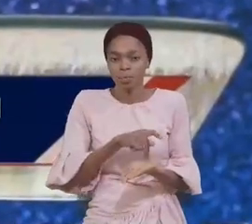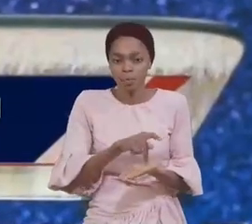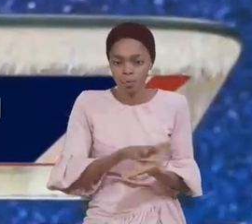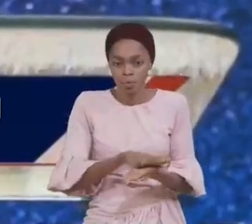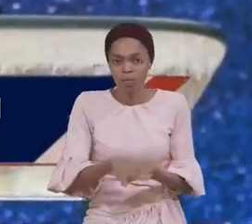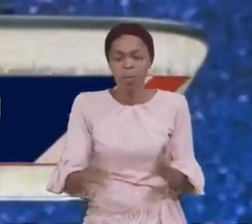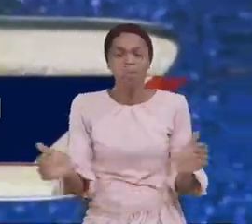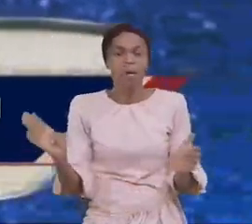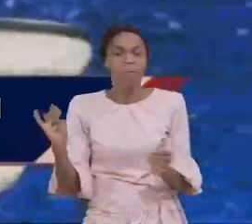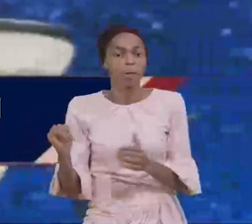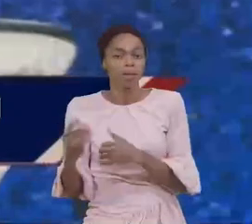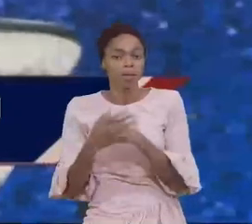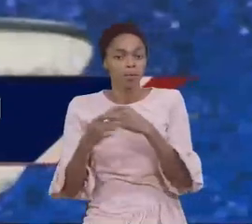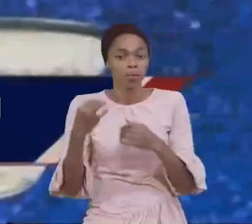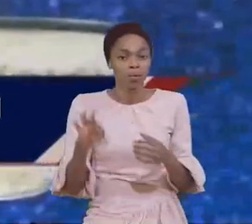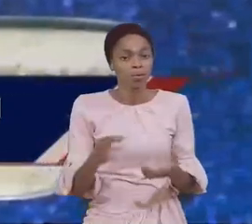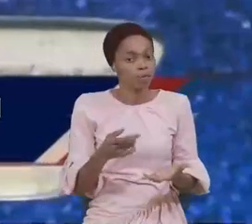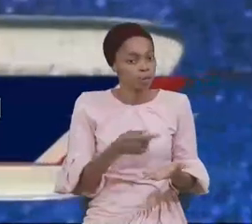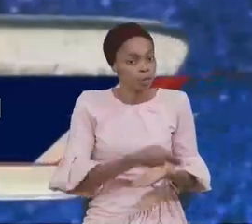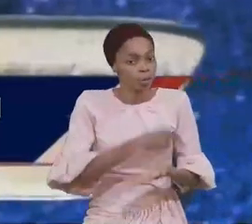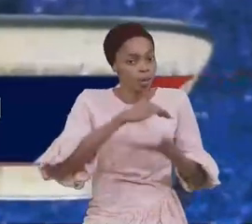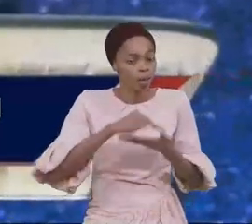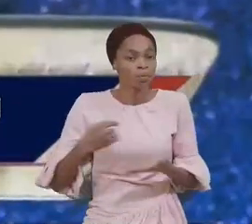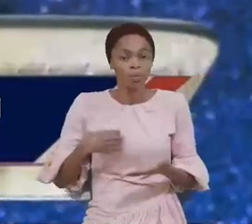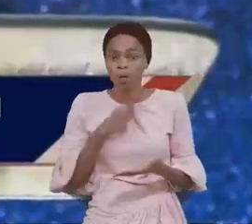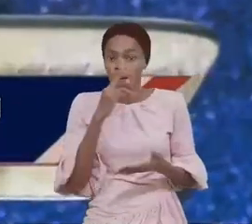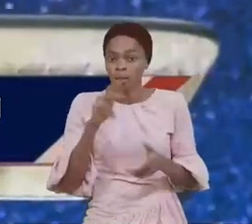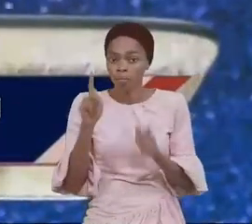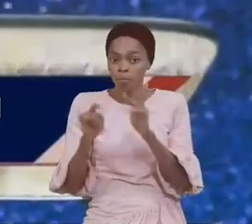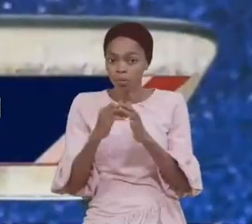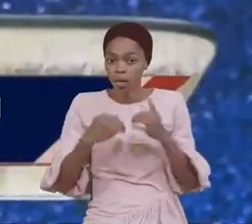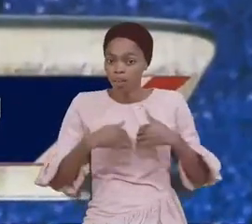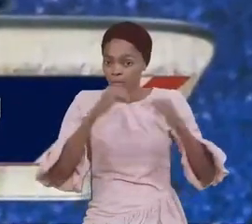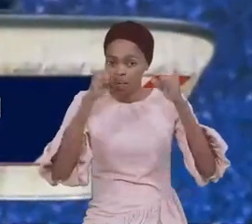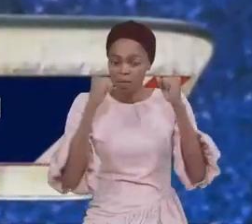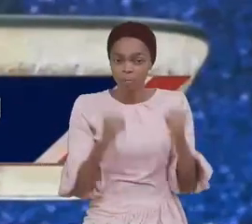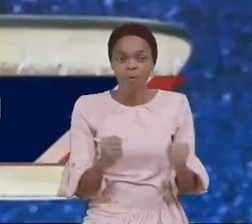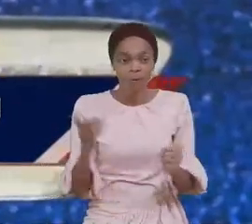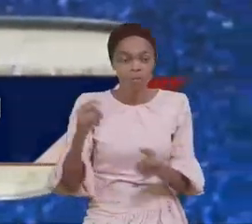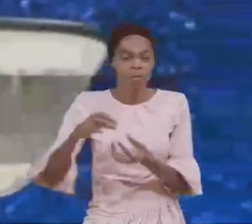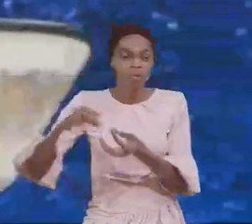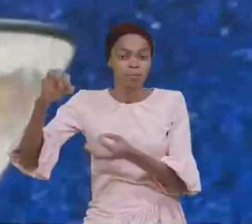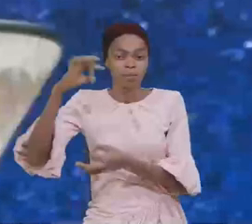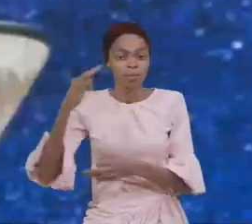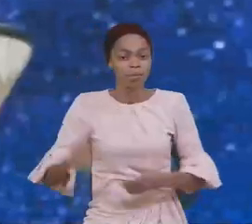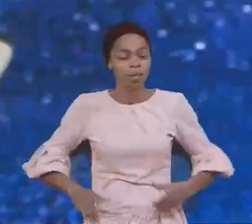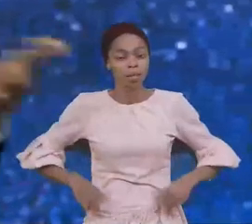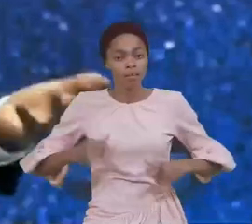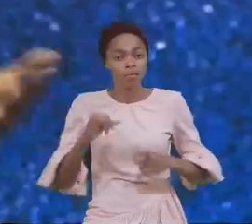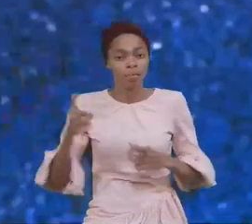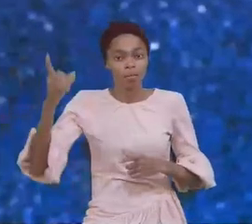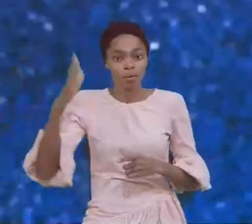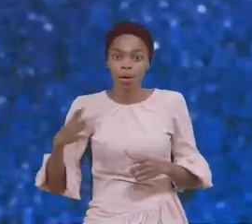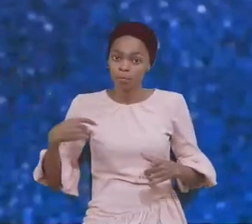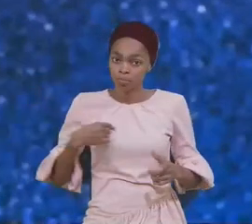sang de l'agneau. C'est nous qui sommes fortifiés par l'Esprit du Dieu vivant et nous les